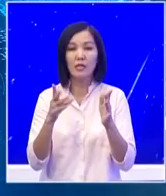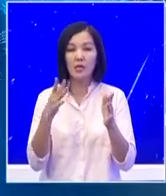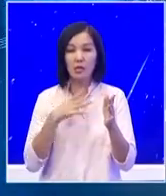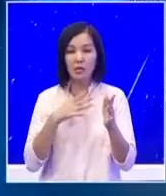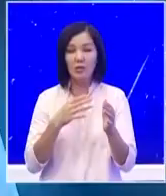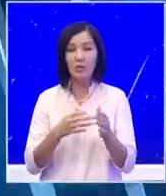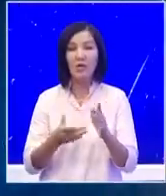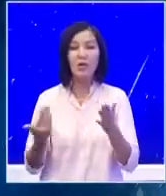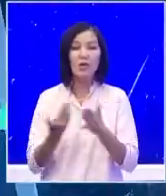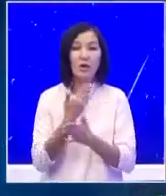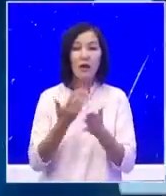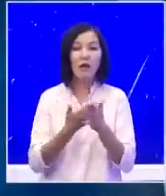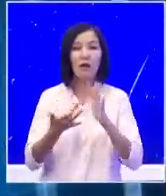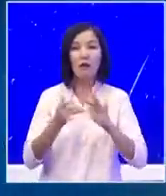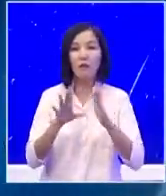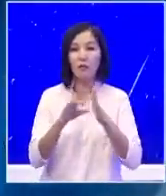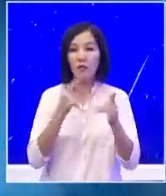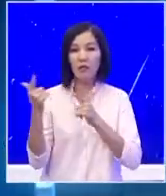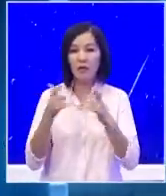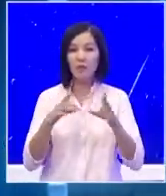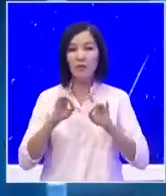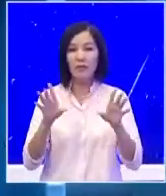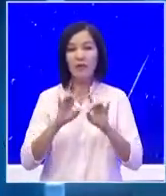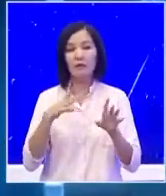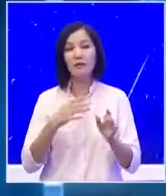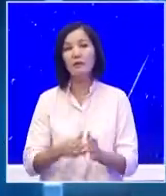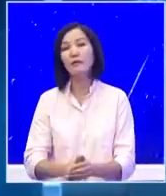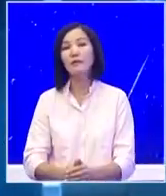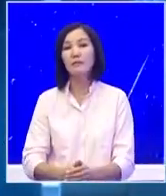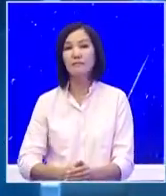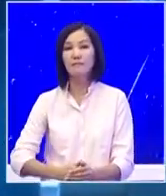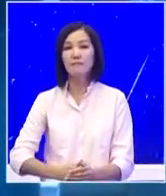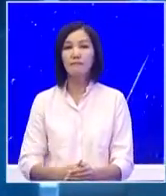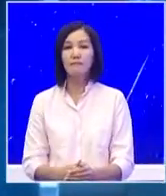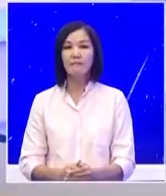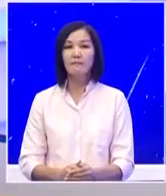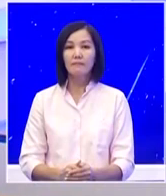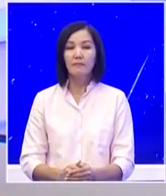жетті. Топтаманы ғаламтор ақпараттарымен дайындаған Меруерт Қыдырбайқызы, Жетісу телеарнасы.